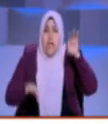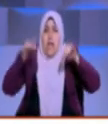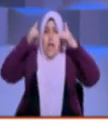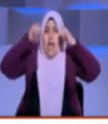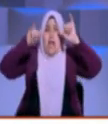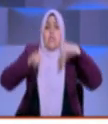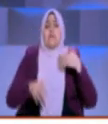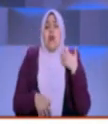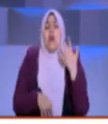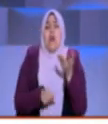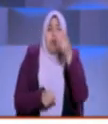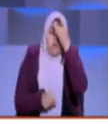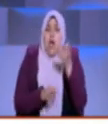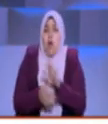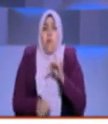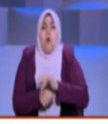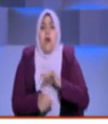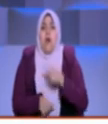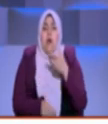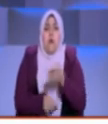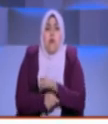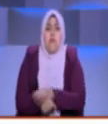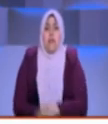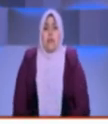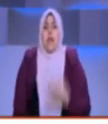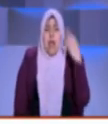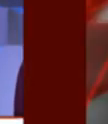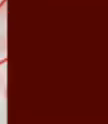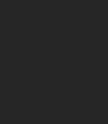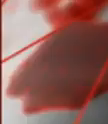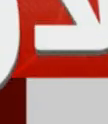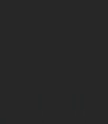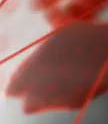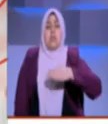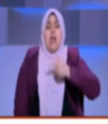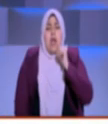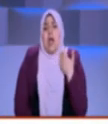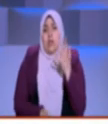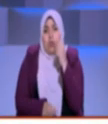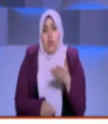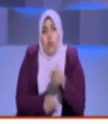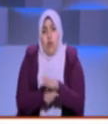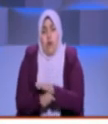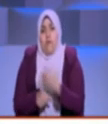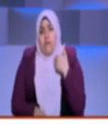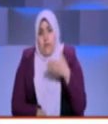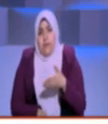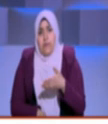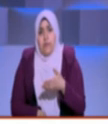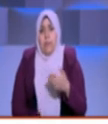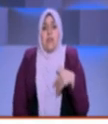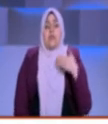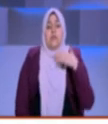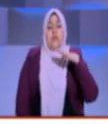إصابات أو وفيات؟ اهلا وسهلا احمد، واهلا بالساده المشاهدين. الوفيات النهارده وعدد حالات الاصابات سجلت